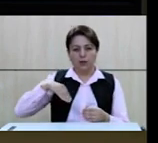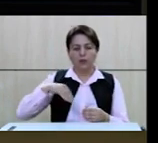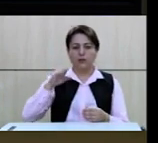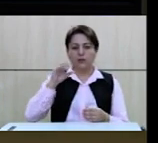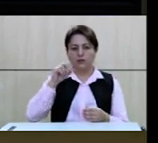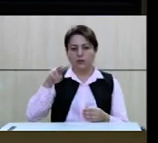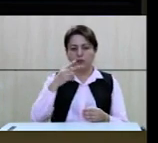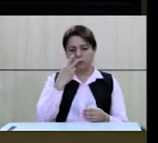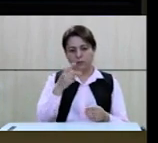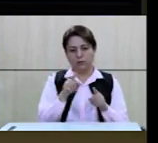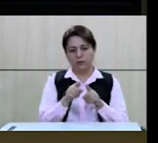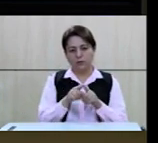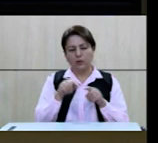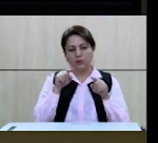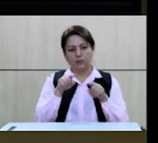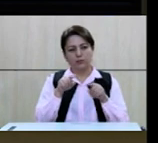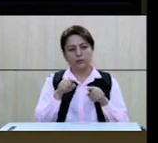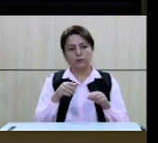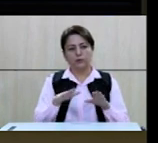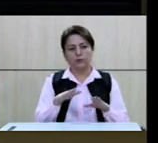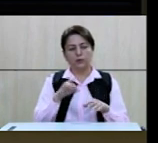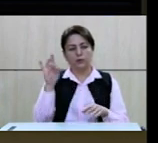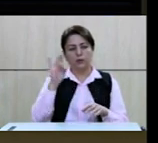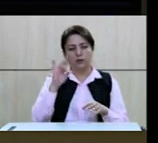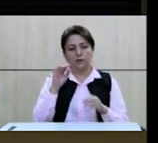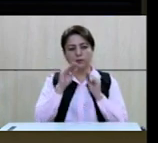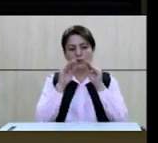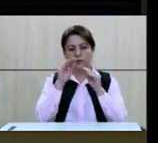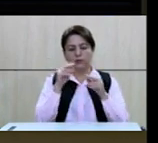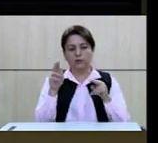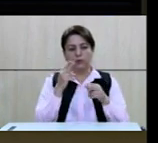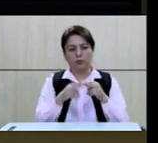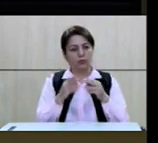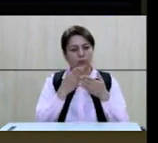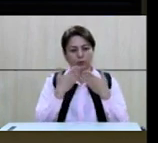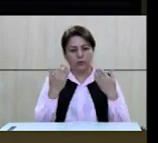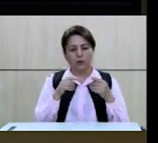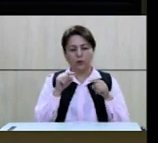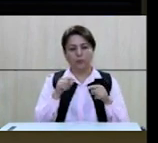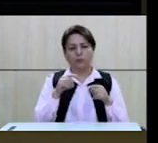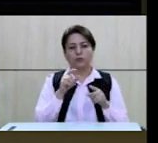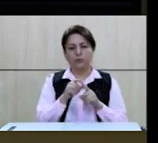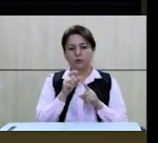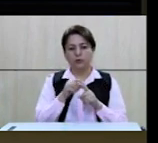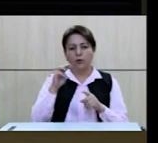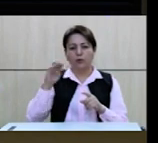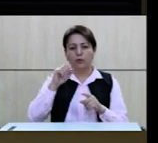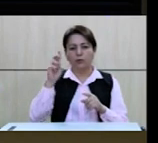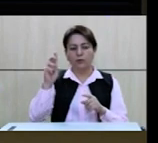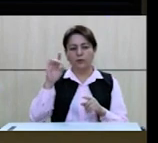ko'rib turganingizdek, bu yerda hech qanday ravish yasovchi qo'shimcha yo'q. Demak, bu so'zlar